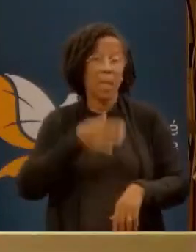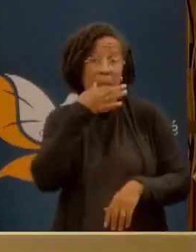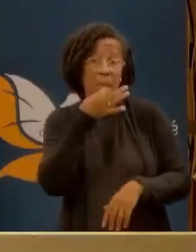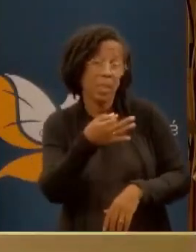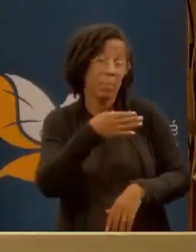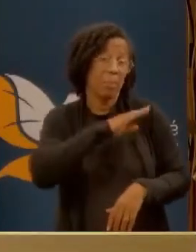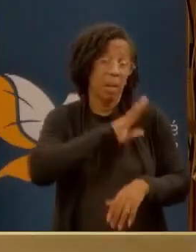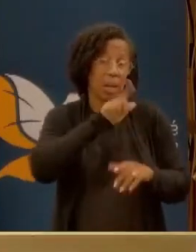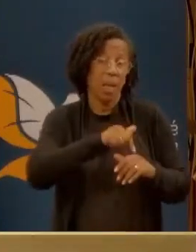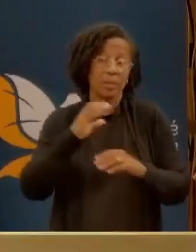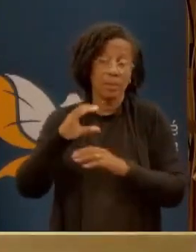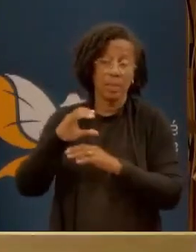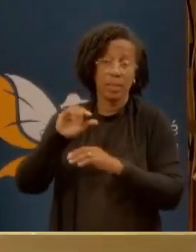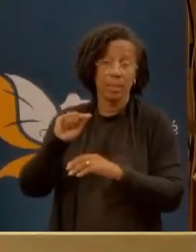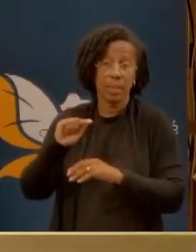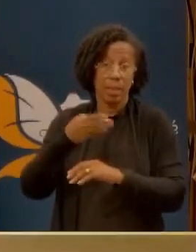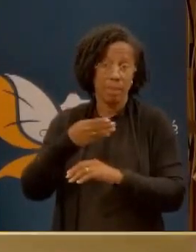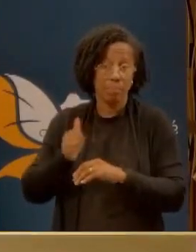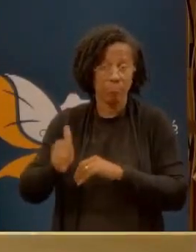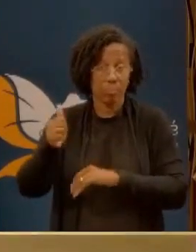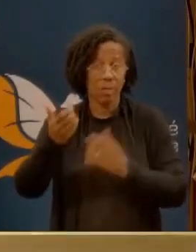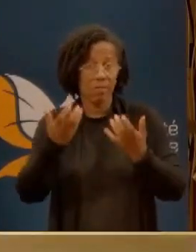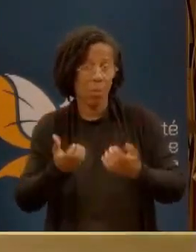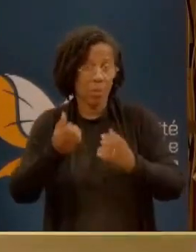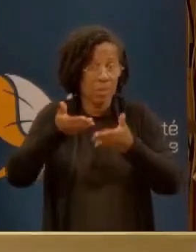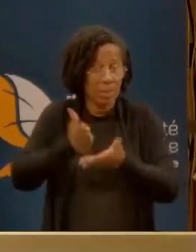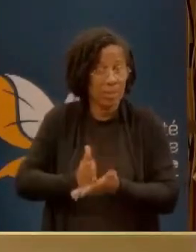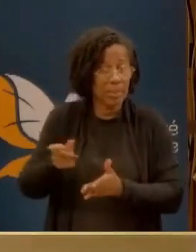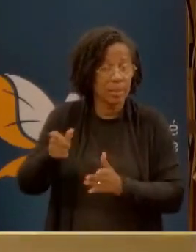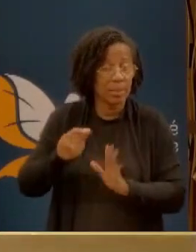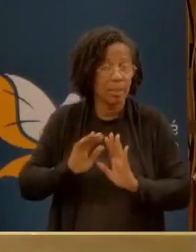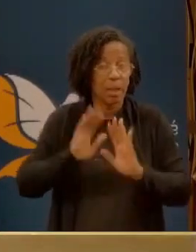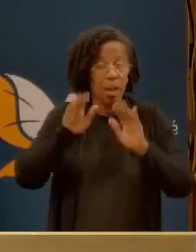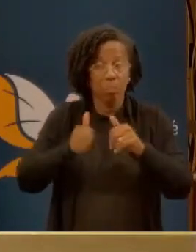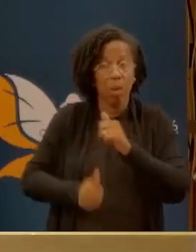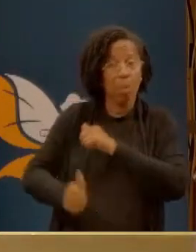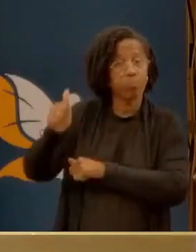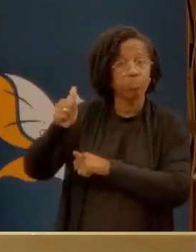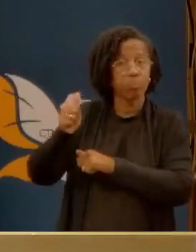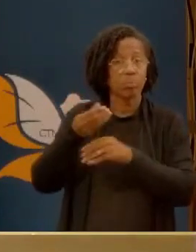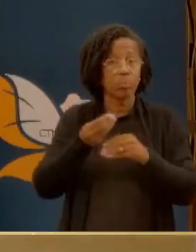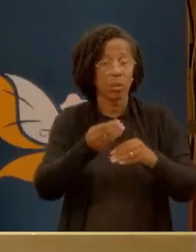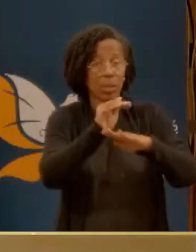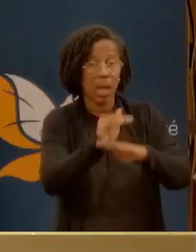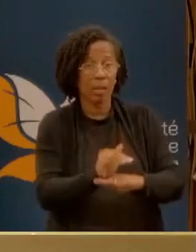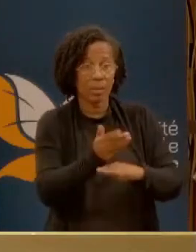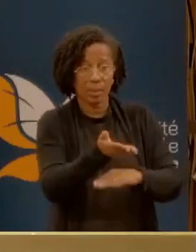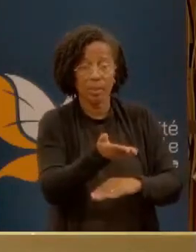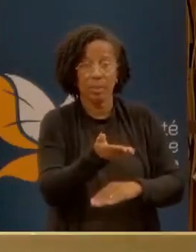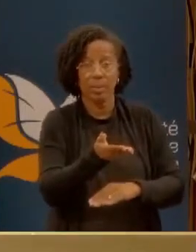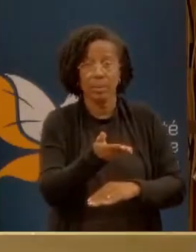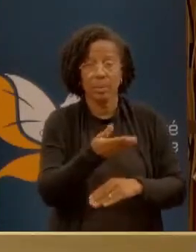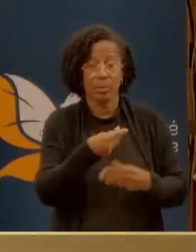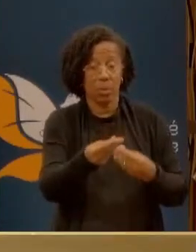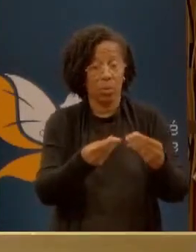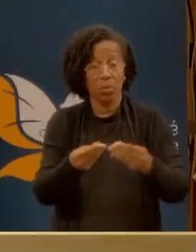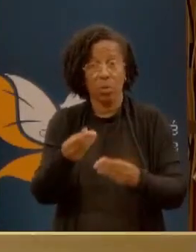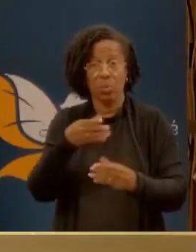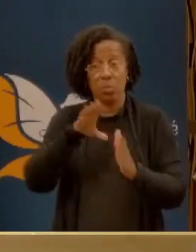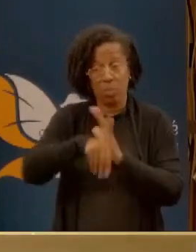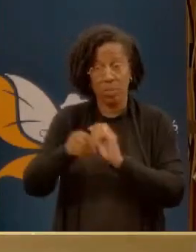la CTM qui veut prendre ces décisions-là, c'est à la CTM de garantir, y compris avec ses fonds